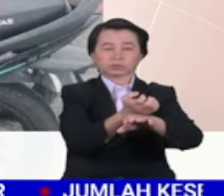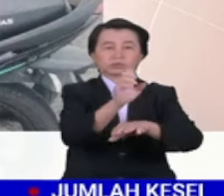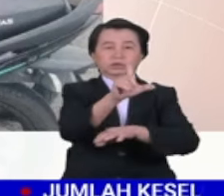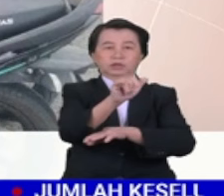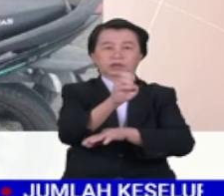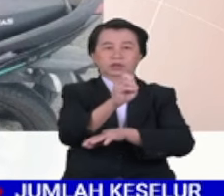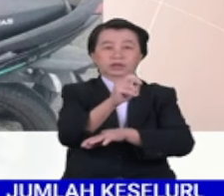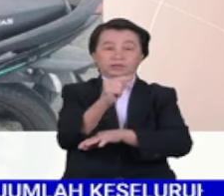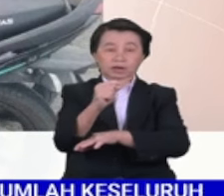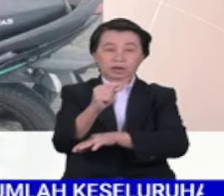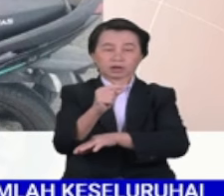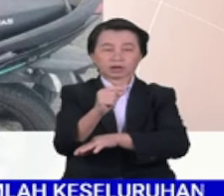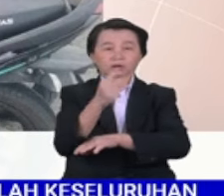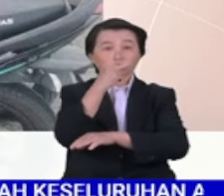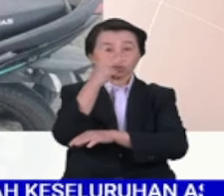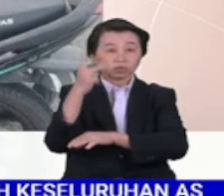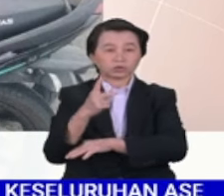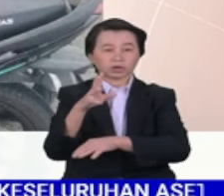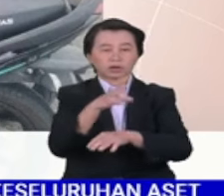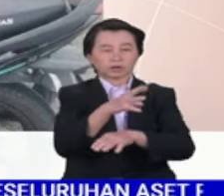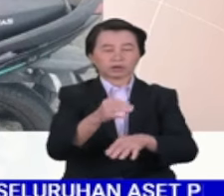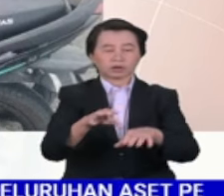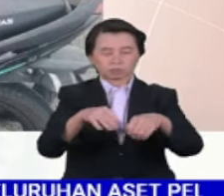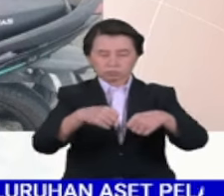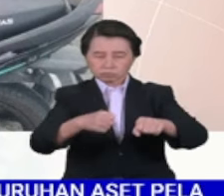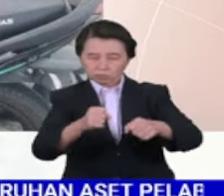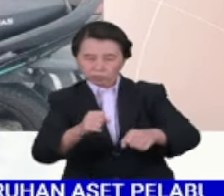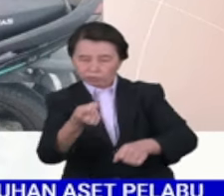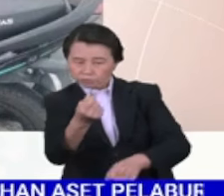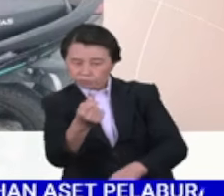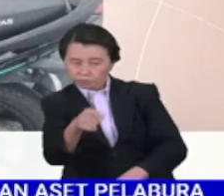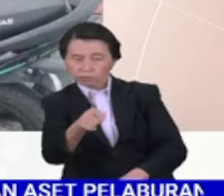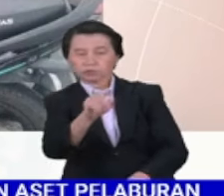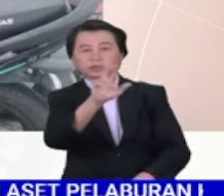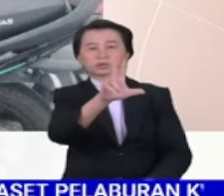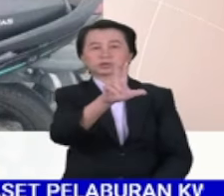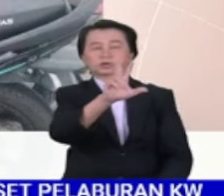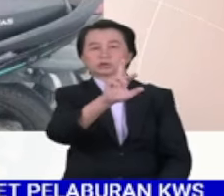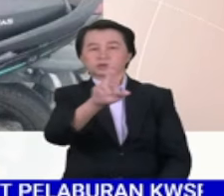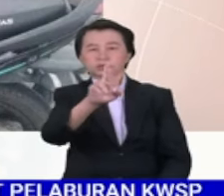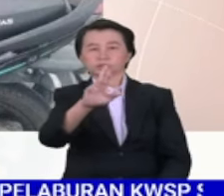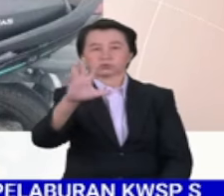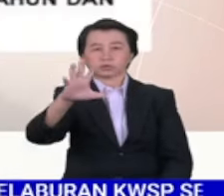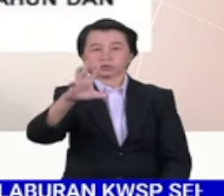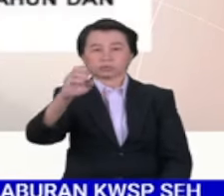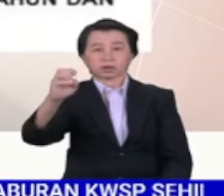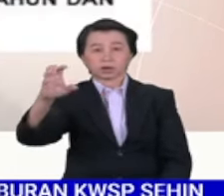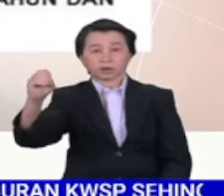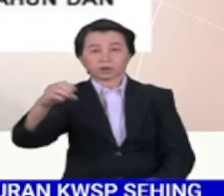kucing yang dianggarkan bernilai 3.500